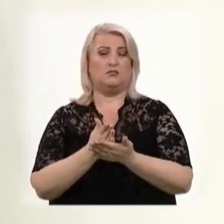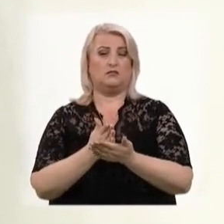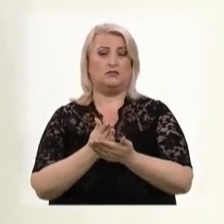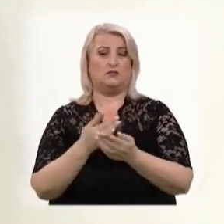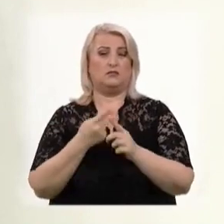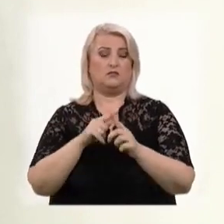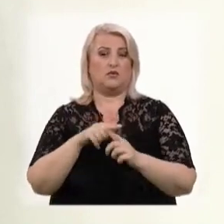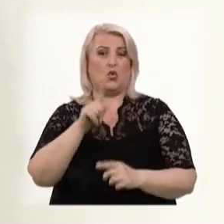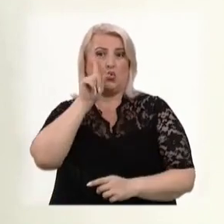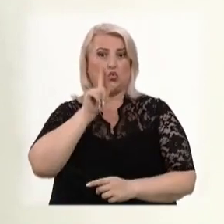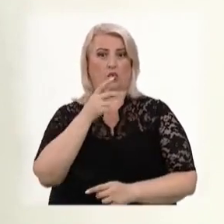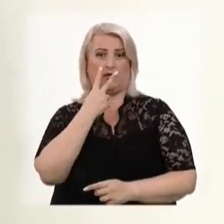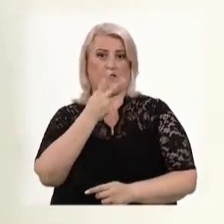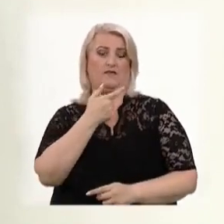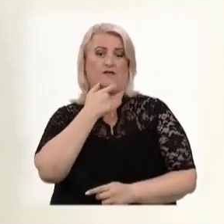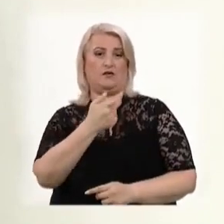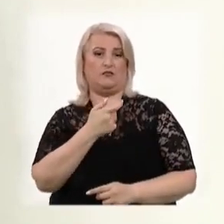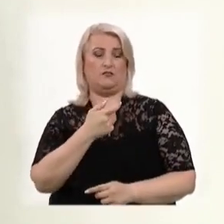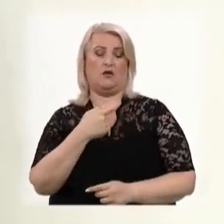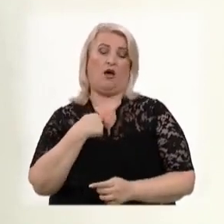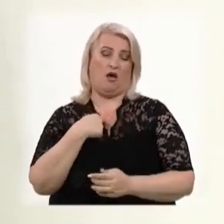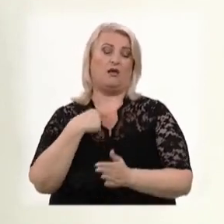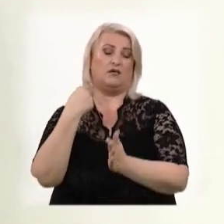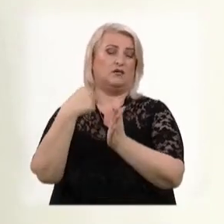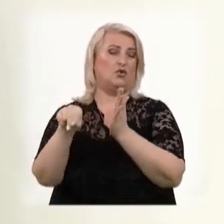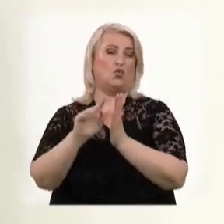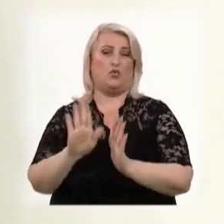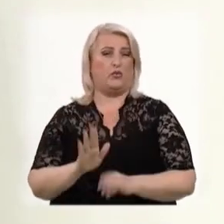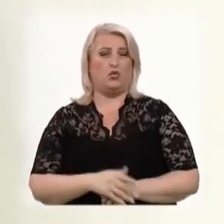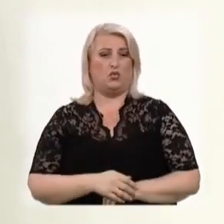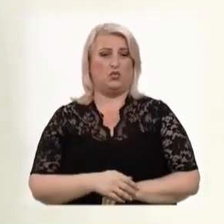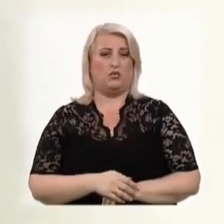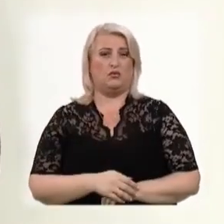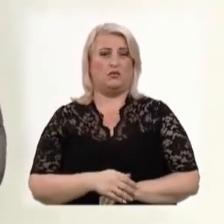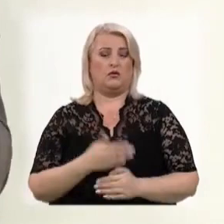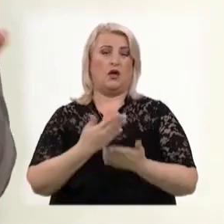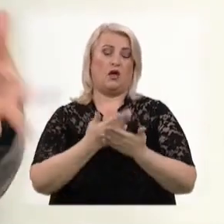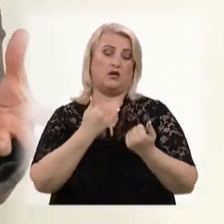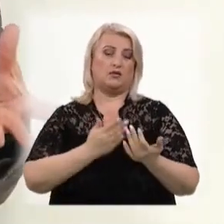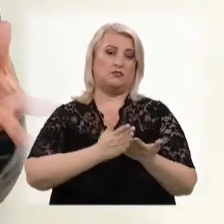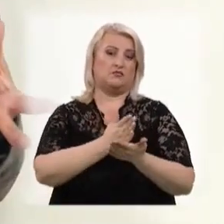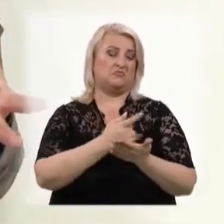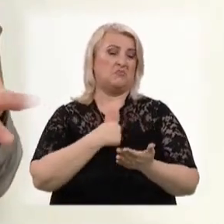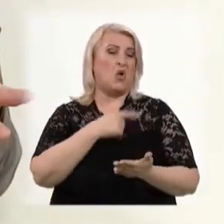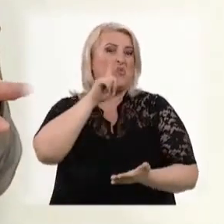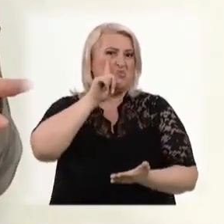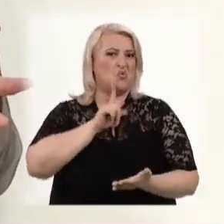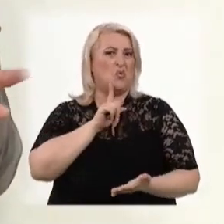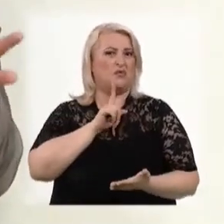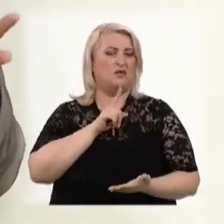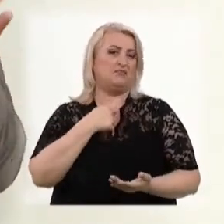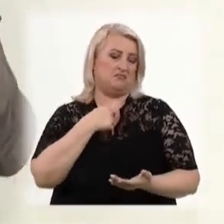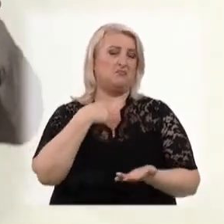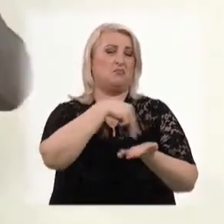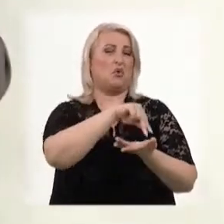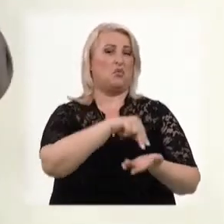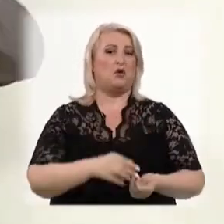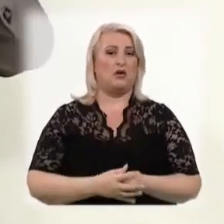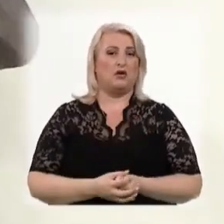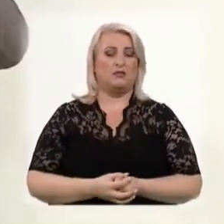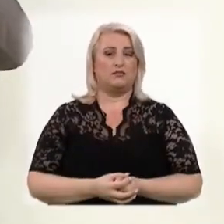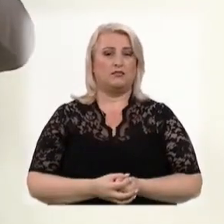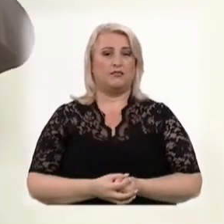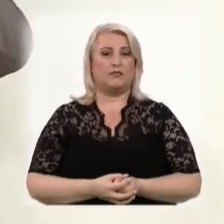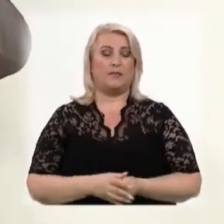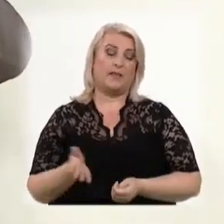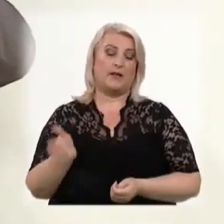este comod să te văd eu nu cumpăr de existe canale prin care mie îmi este comod să cumpăr și atunci dacă ai să